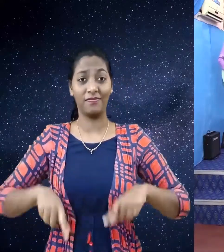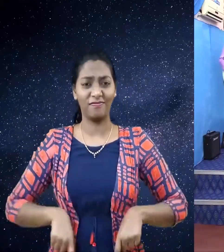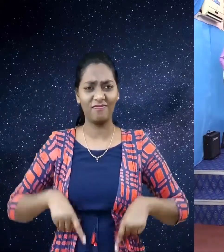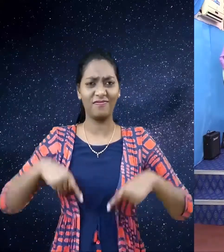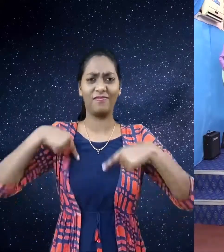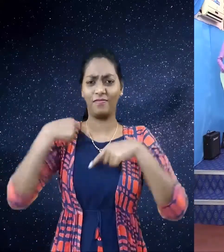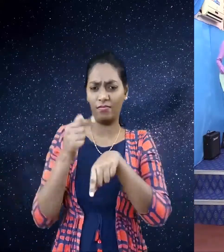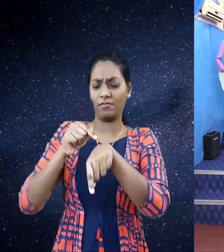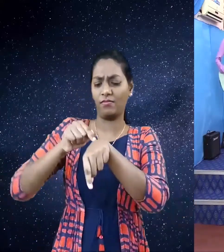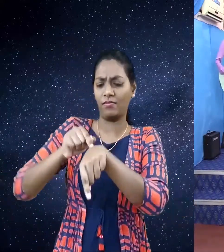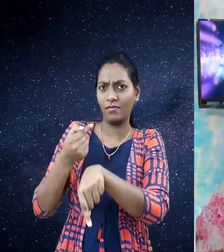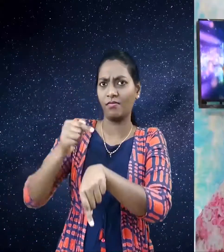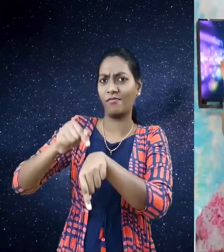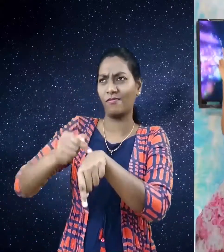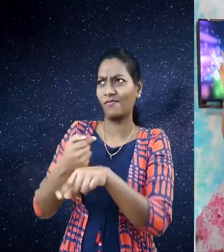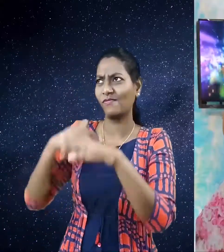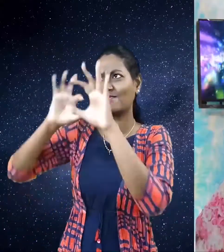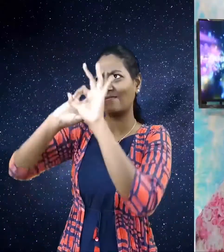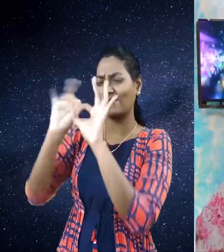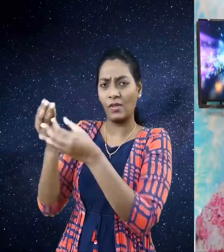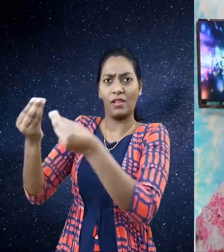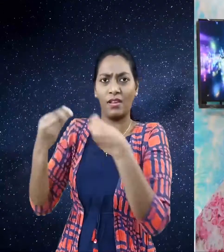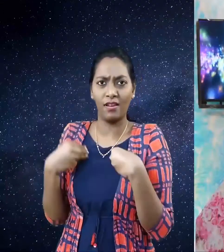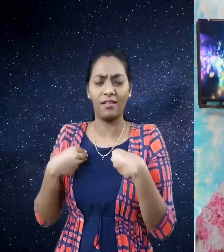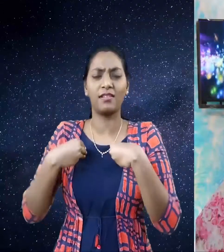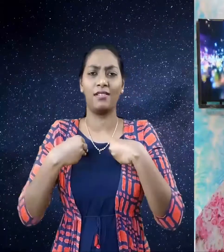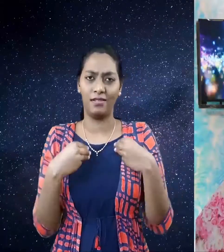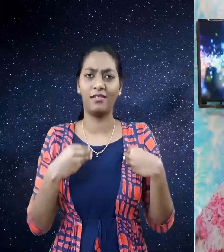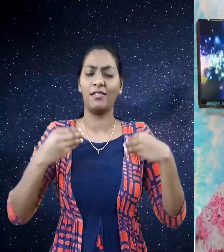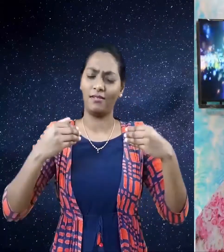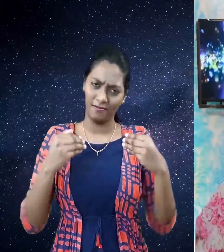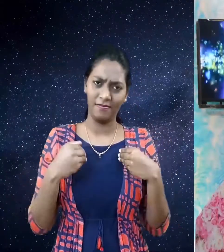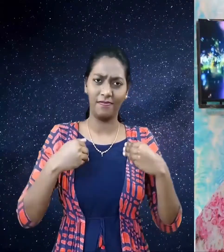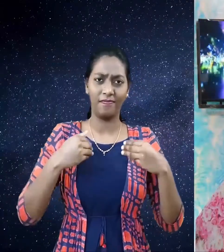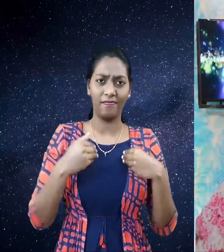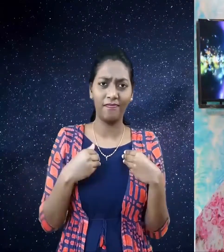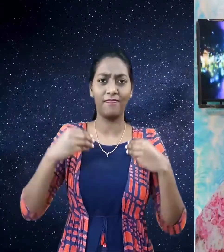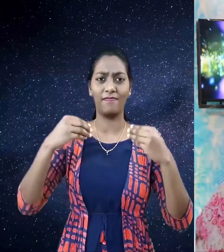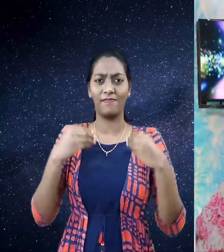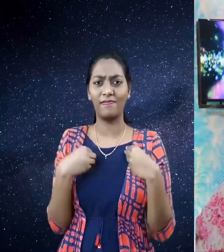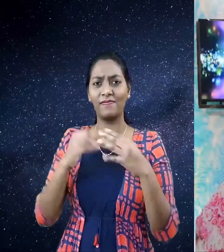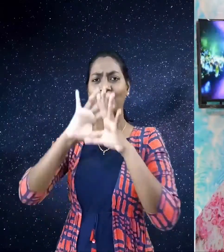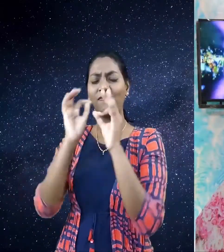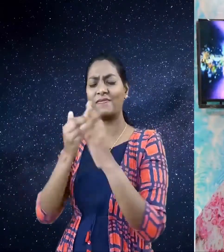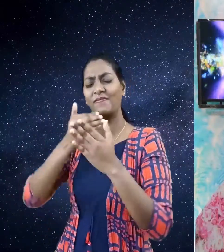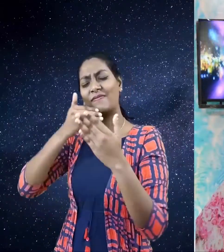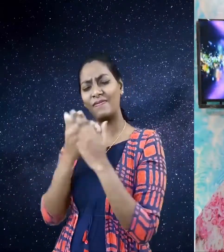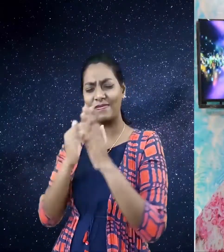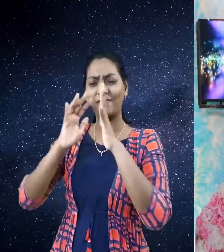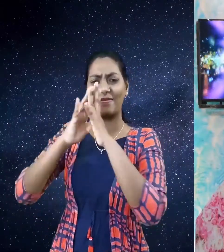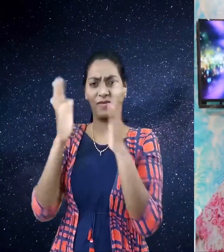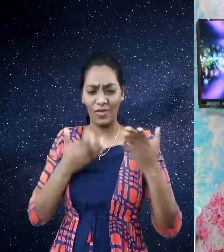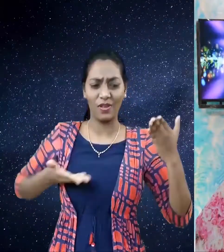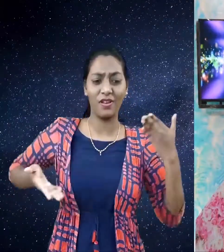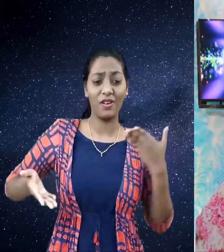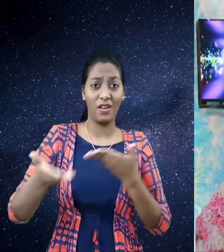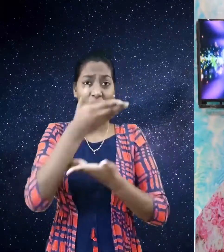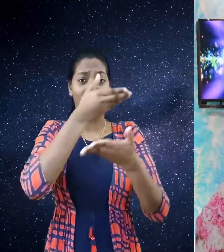जीवन की आवश्यकता उसने पूरी की है और मैं जानता हूँ मैं कौन.